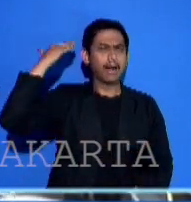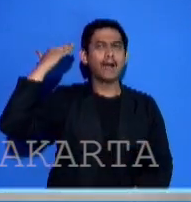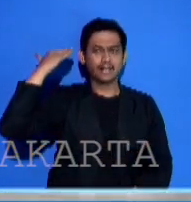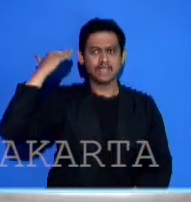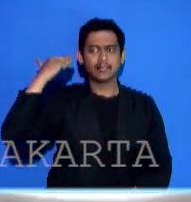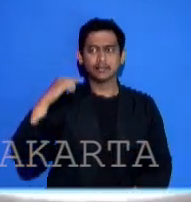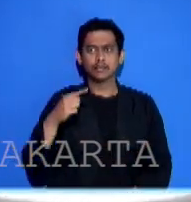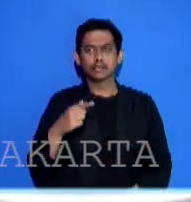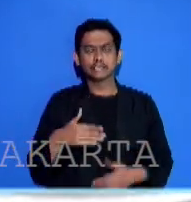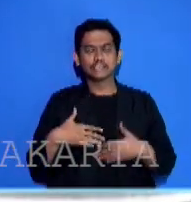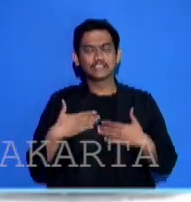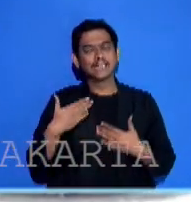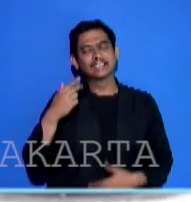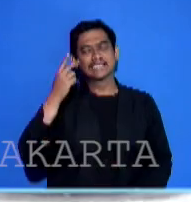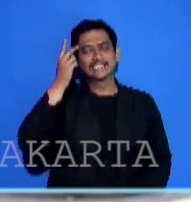dikangeni.